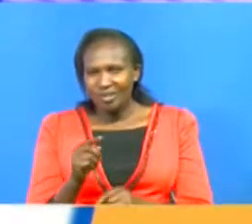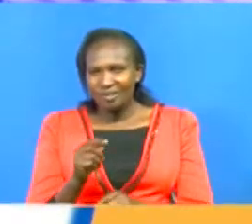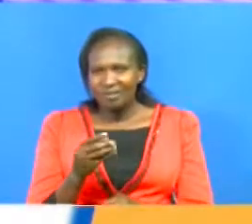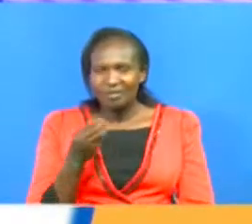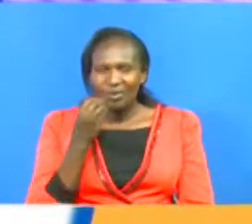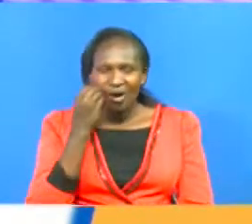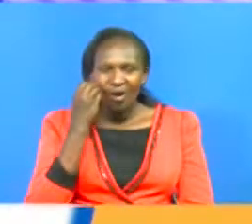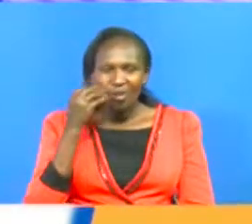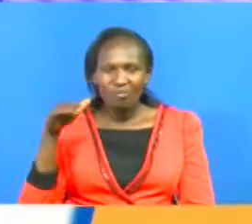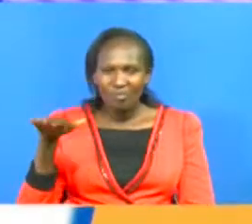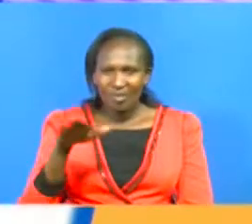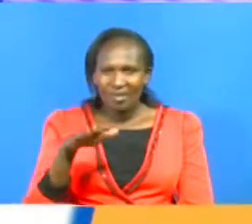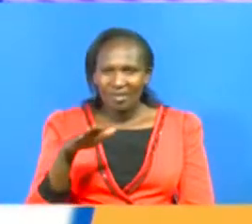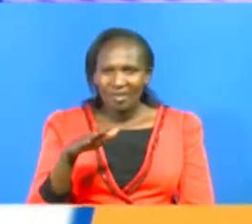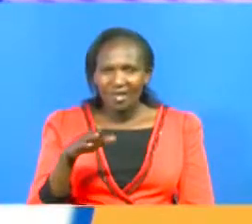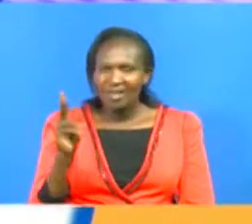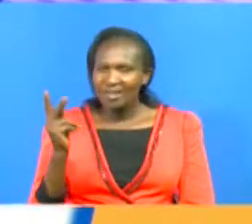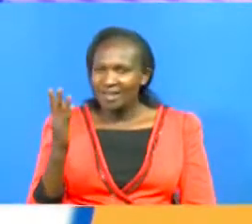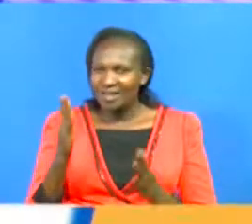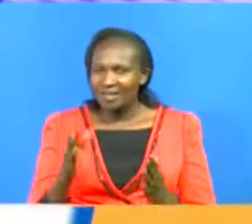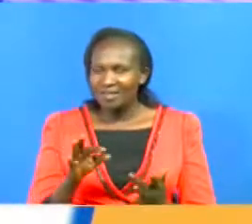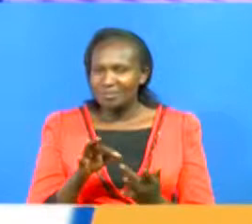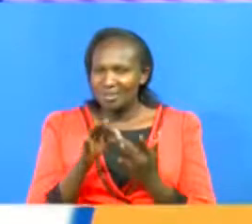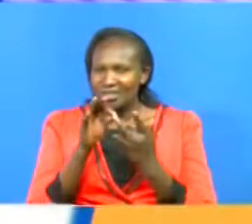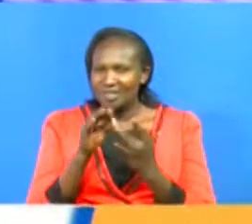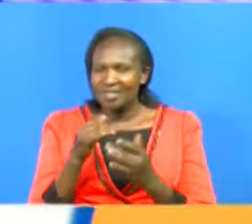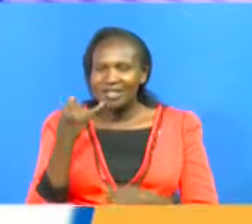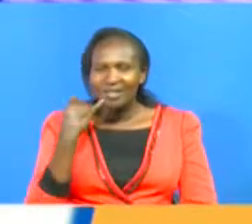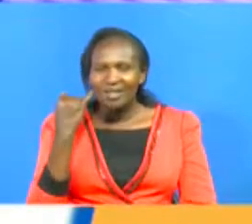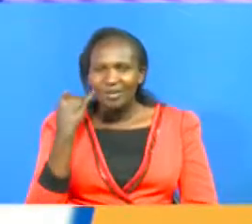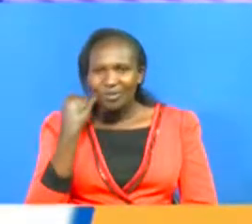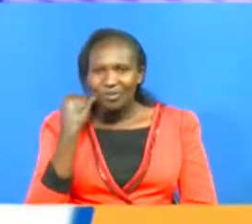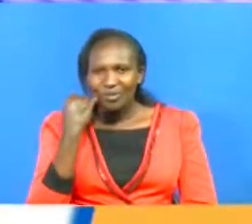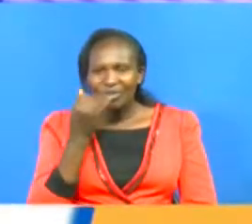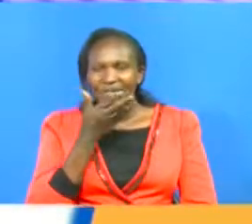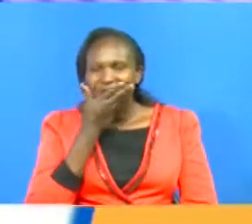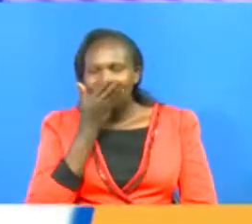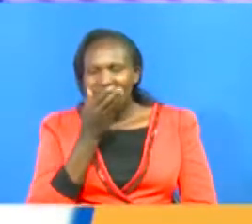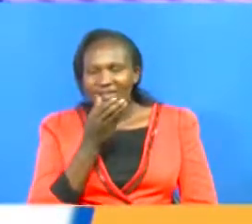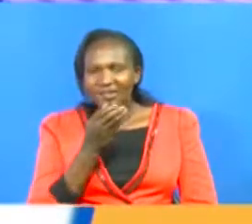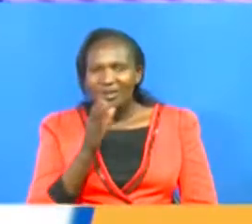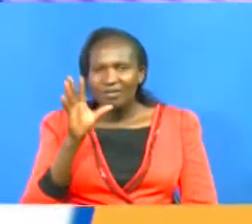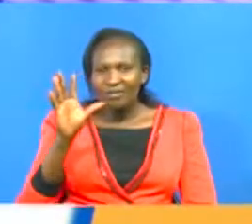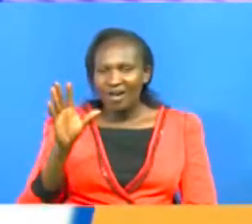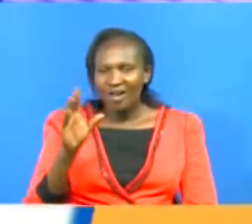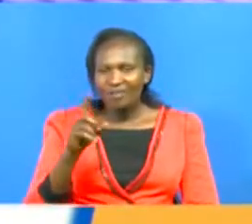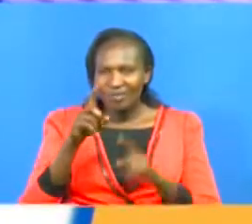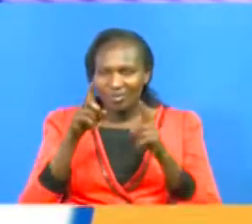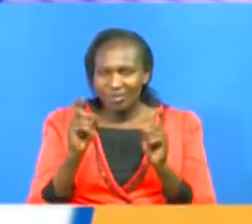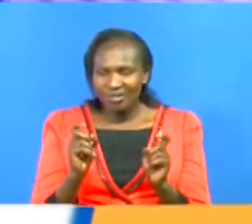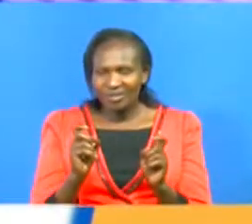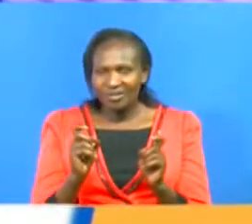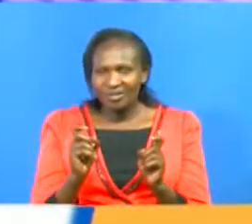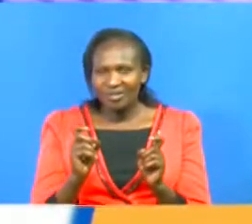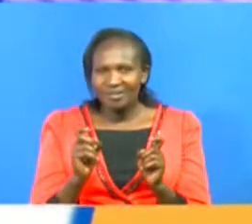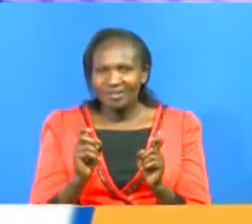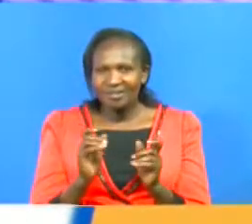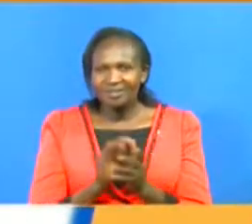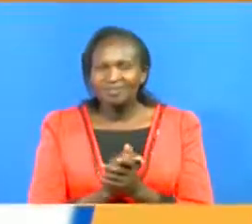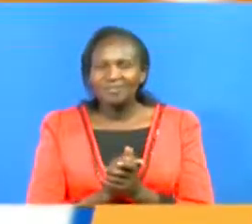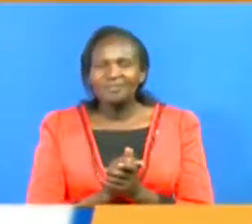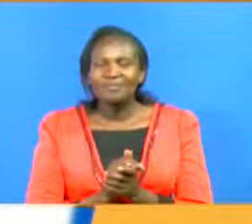ambapo Wakenya na saa wakazi wa Nakuru walitakiwa kujibu maswali tano kwa mpigo. Hebu tuone vile ambavyo mambo